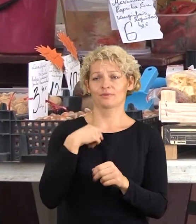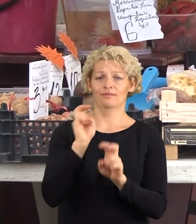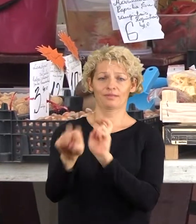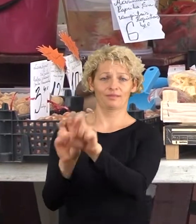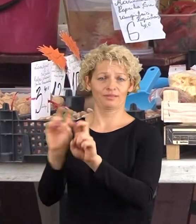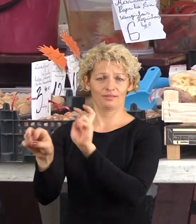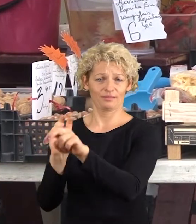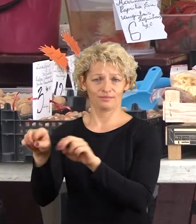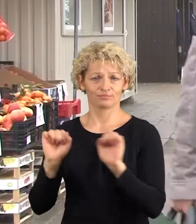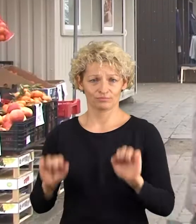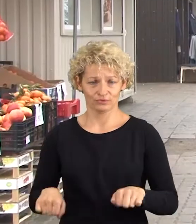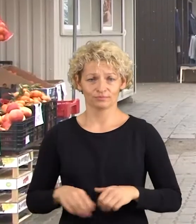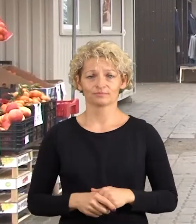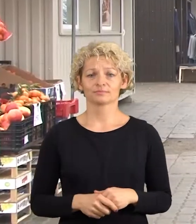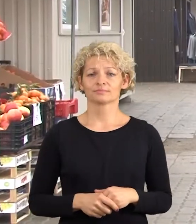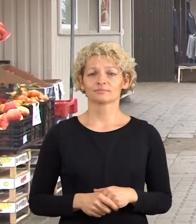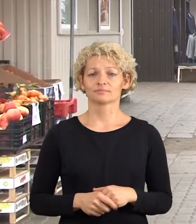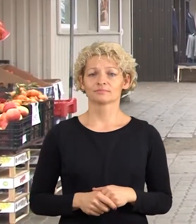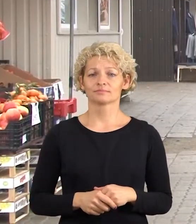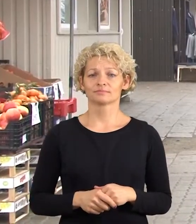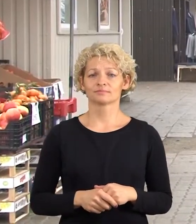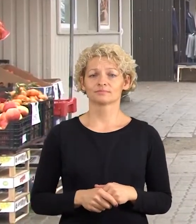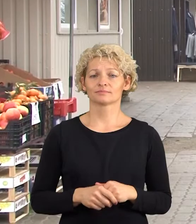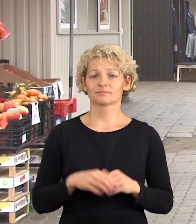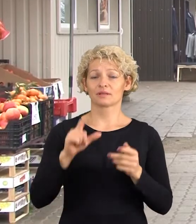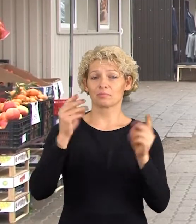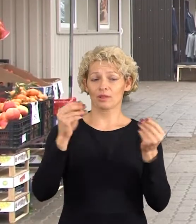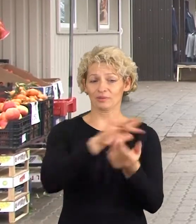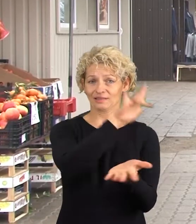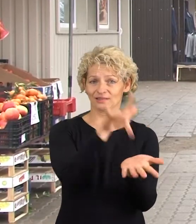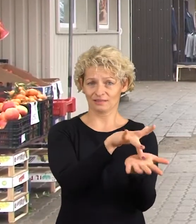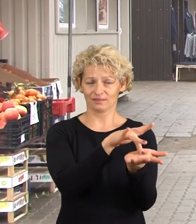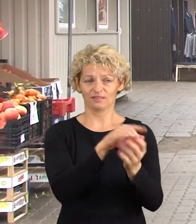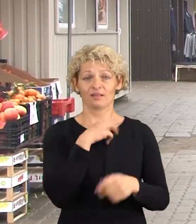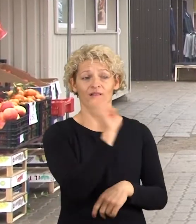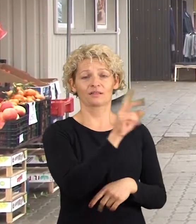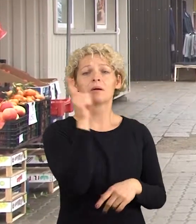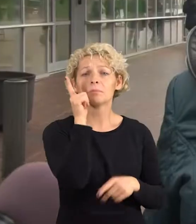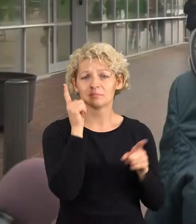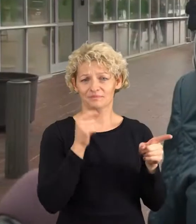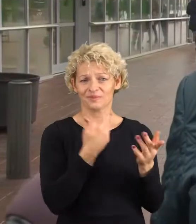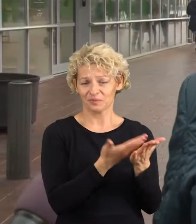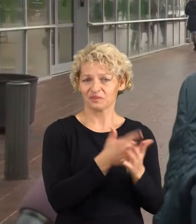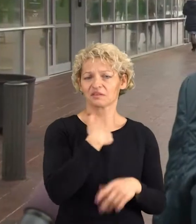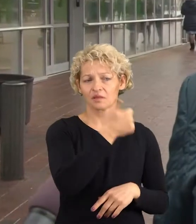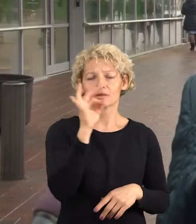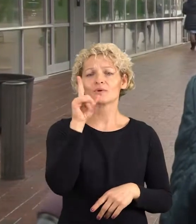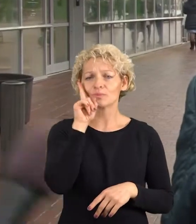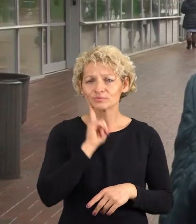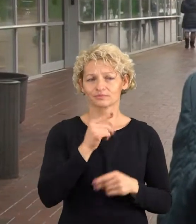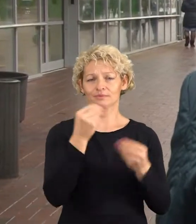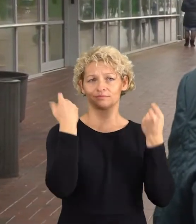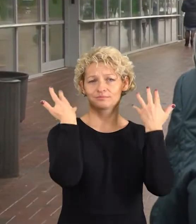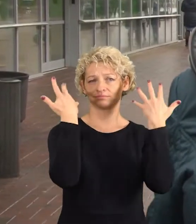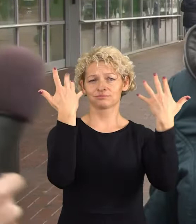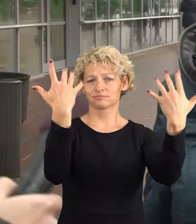parduotuves. Miestiečiai sako, kad į prekybos tinklus suka dėl didesnio pasirinkimo ir patogesnės lokacijos. Prekybos centruose. O